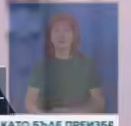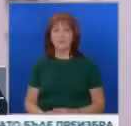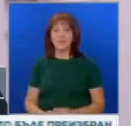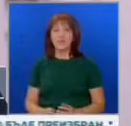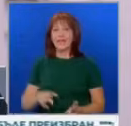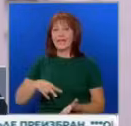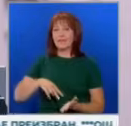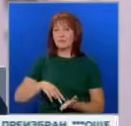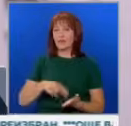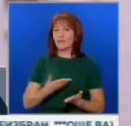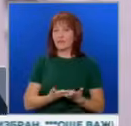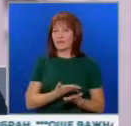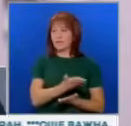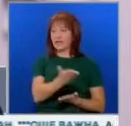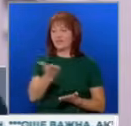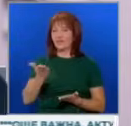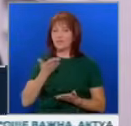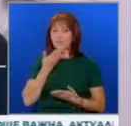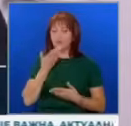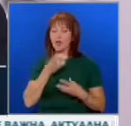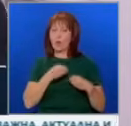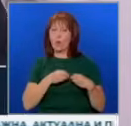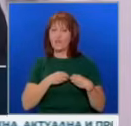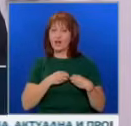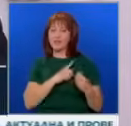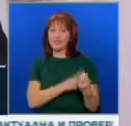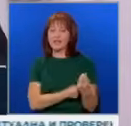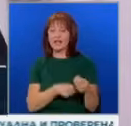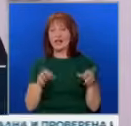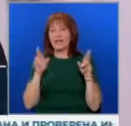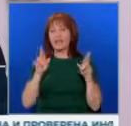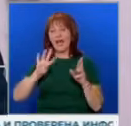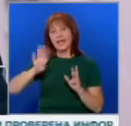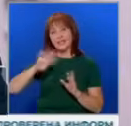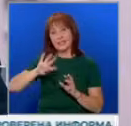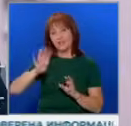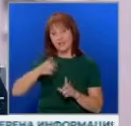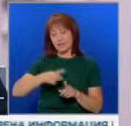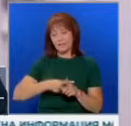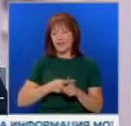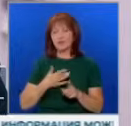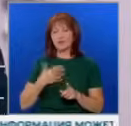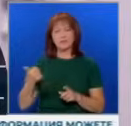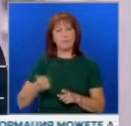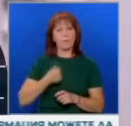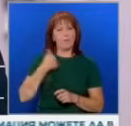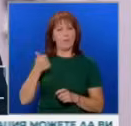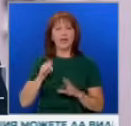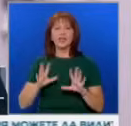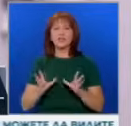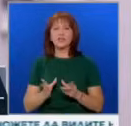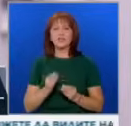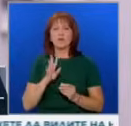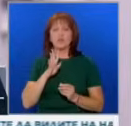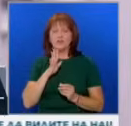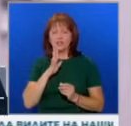Изправям се пред вас днес с послание за увереност, сила и надежда. След 4 месеца ще постигнем невероятна победа и ще започнем 4-те